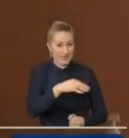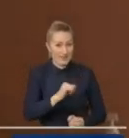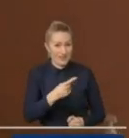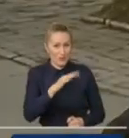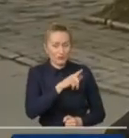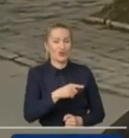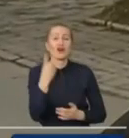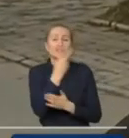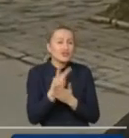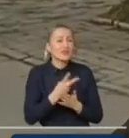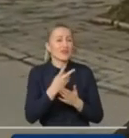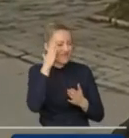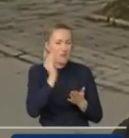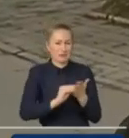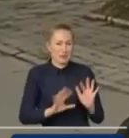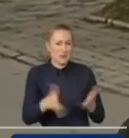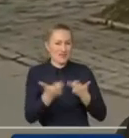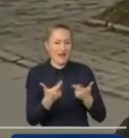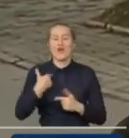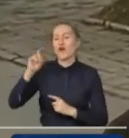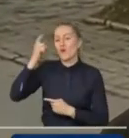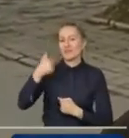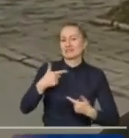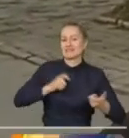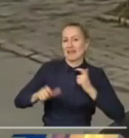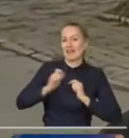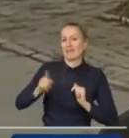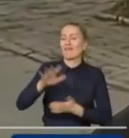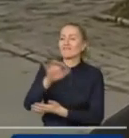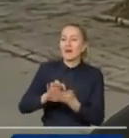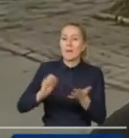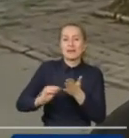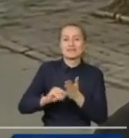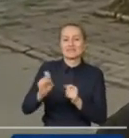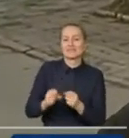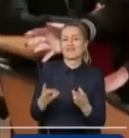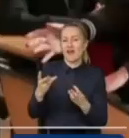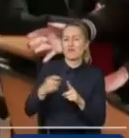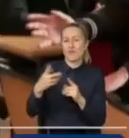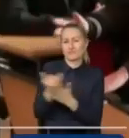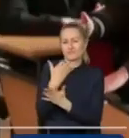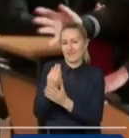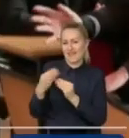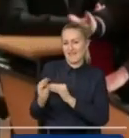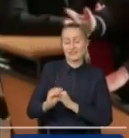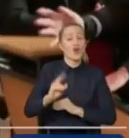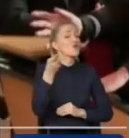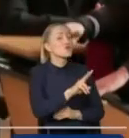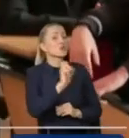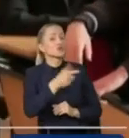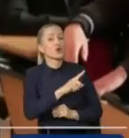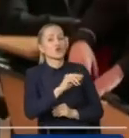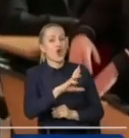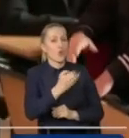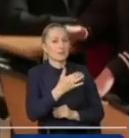nie był trudny. Myślę, że jestem zadowolony, szczególnie z wypracowania na koniec, które jest tutaj kluczowe, nie? Bo najwięcej punktów tam się zdobywa. Na drugą nóżkę Stefan Żeromski i